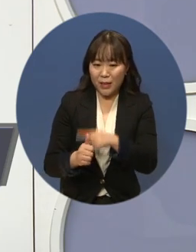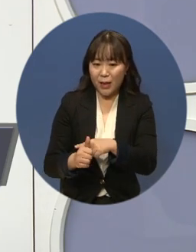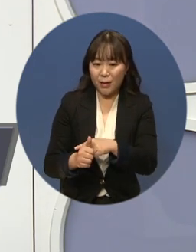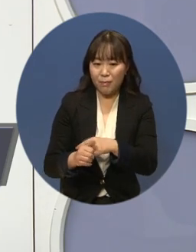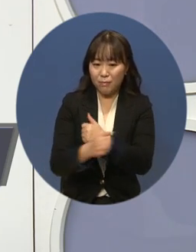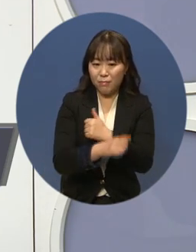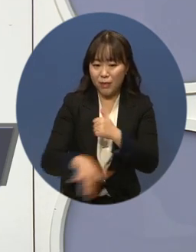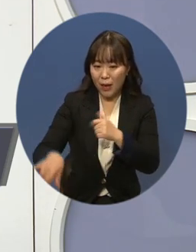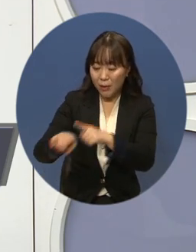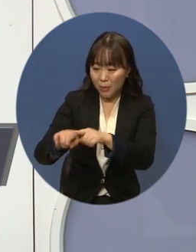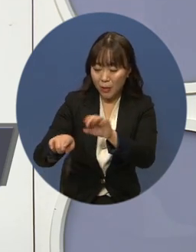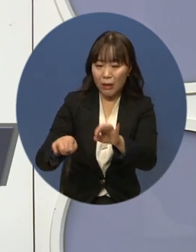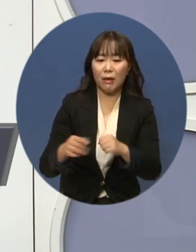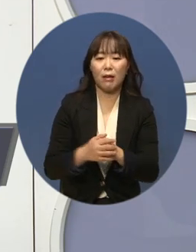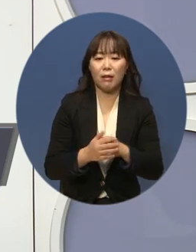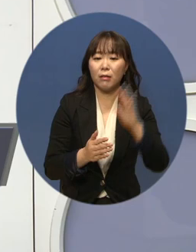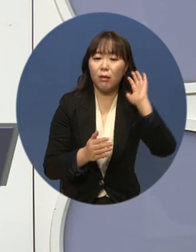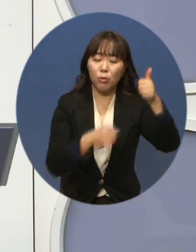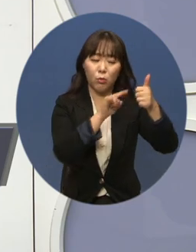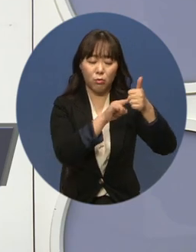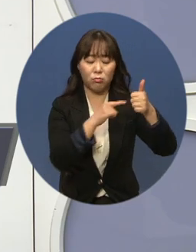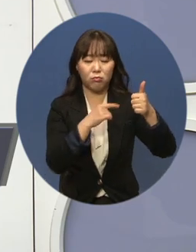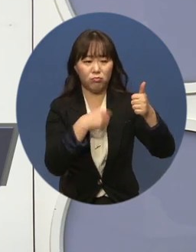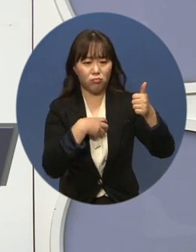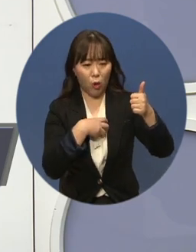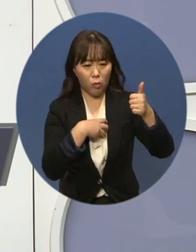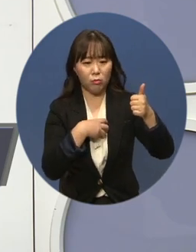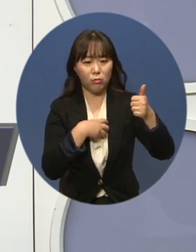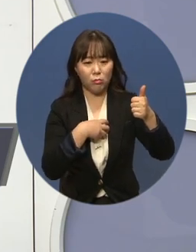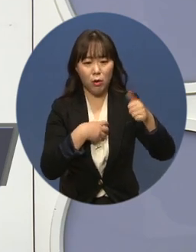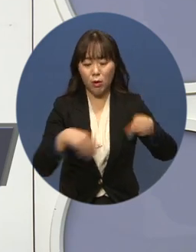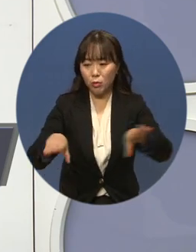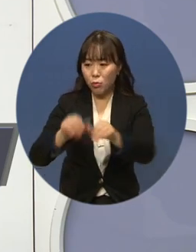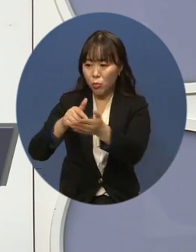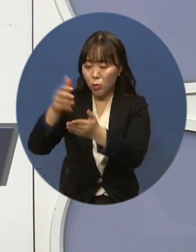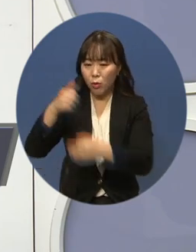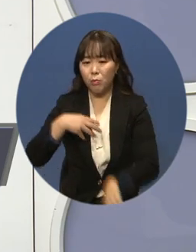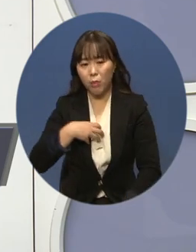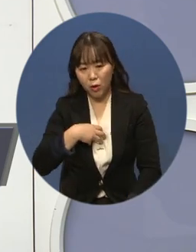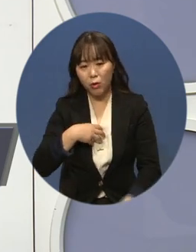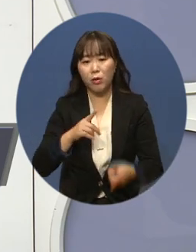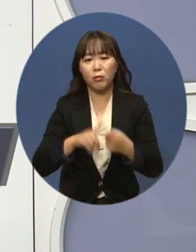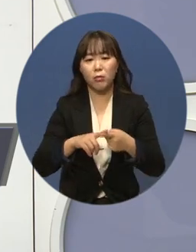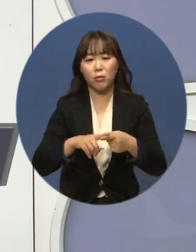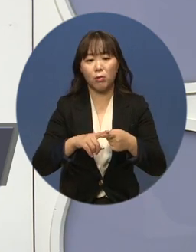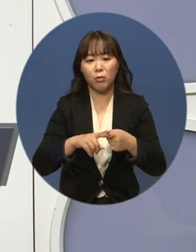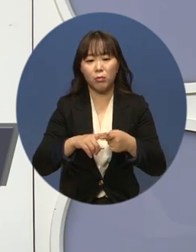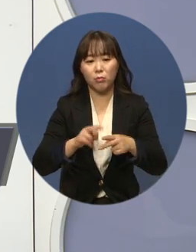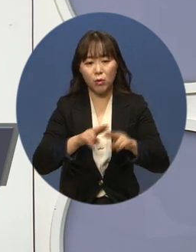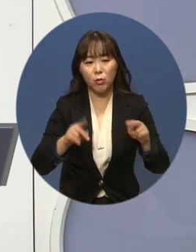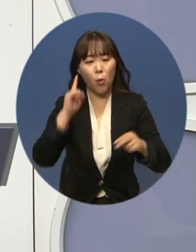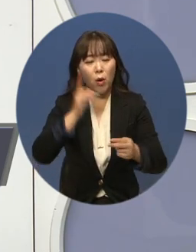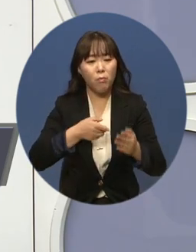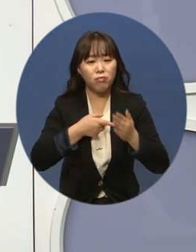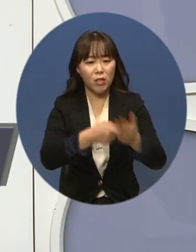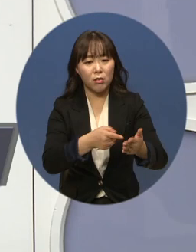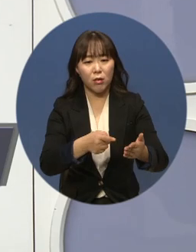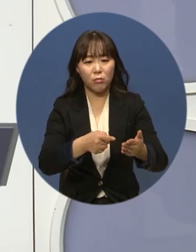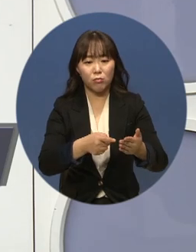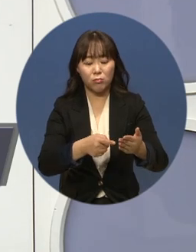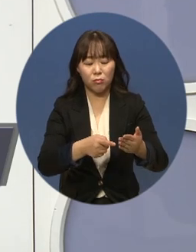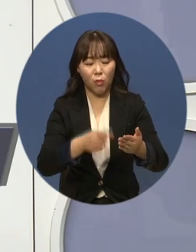경험하니까 대통령께서 걱정하고 총리께서 염려하시는 걸 처리해야지 왜 밀어붙이냐고 이제 다